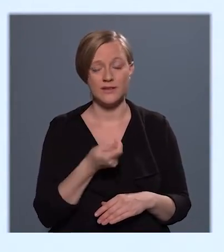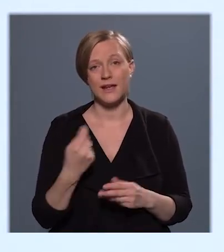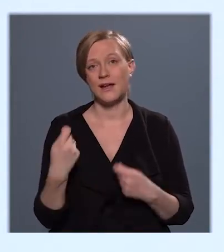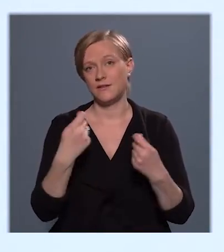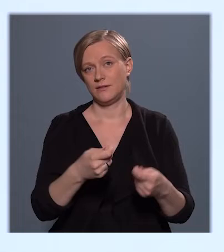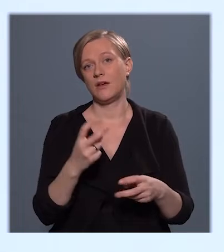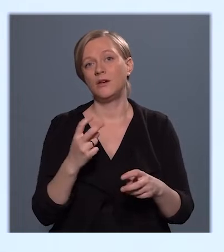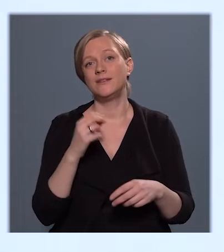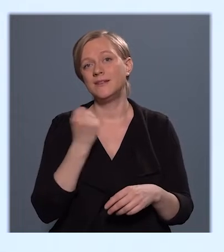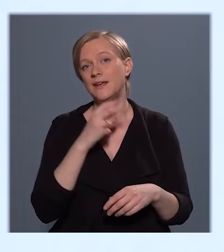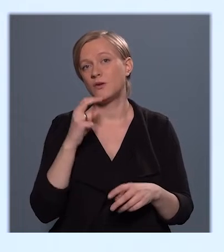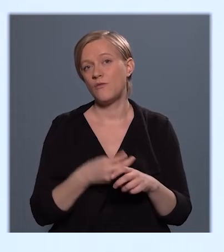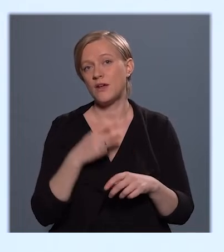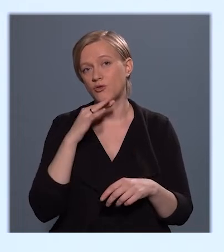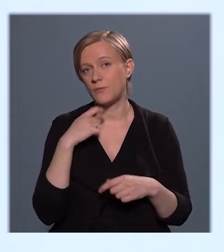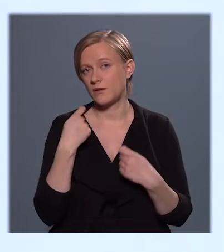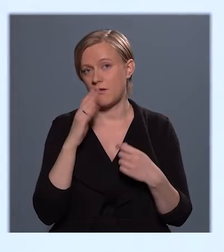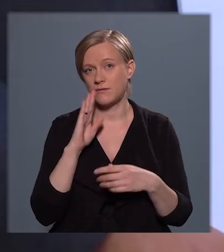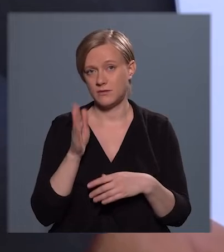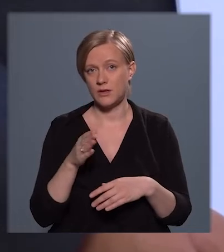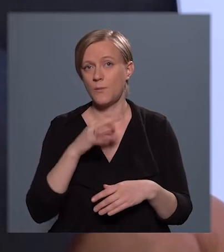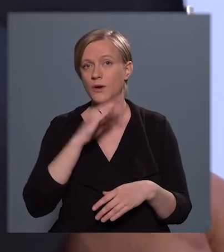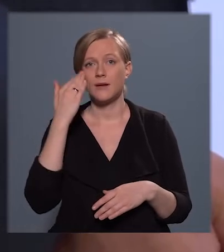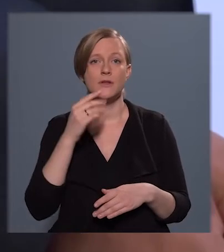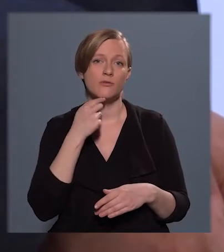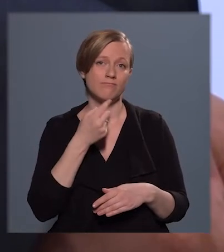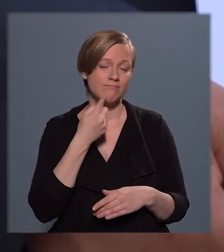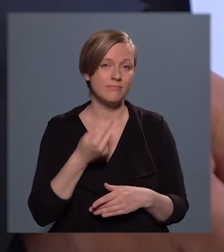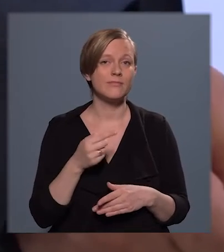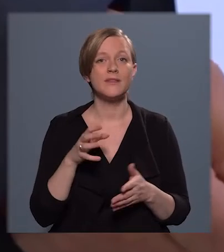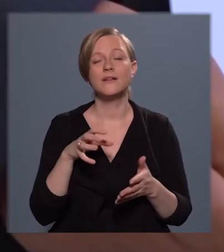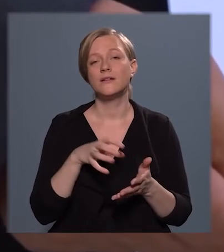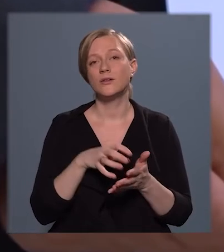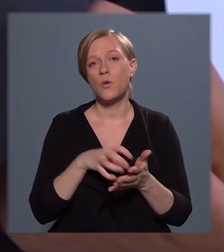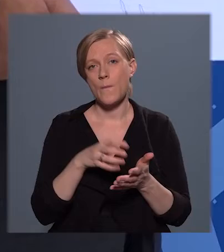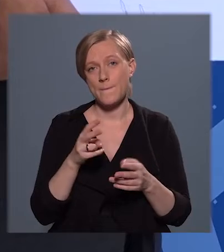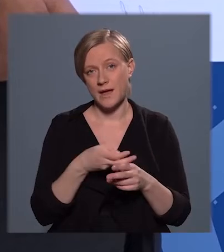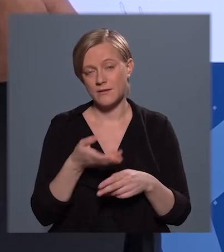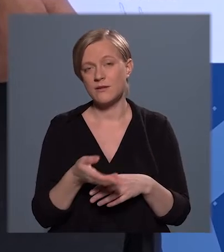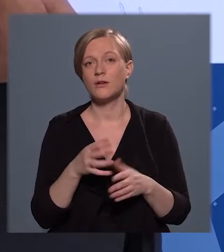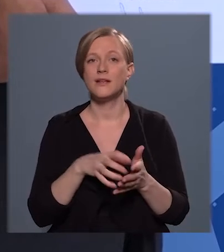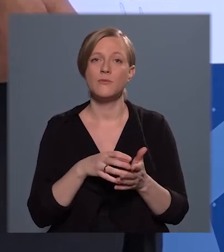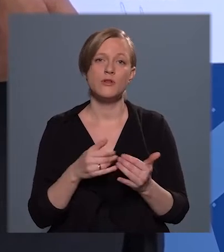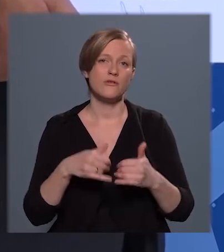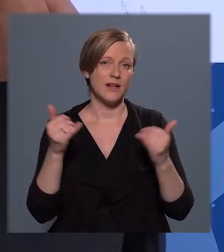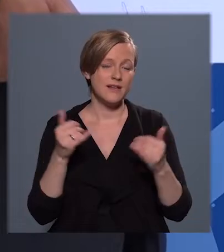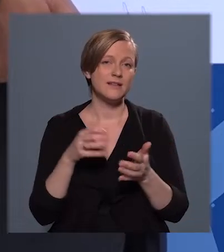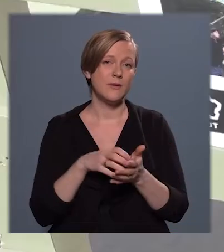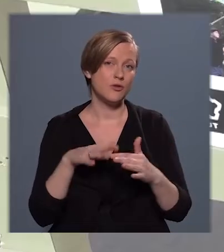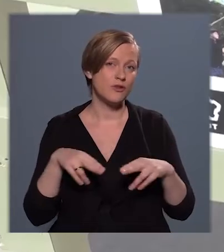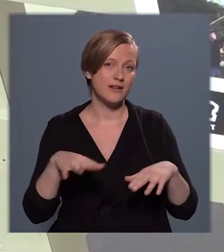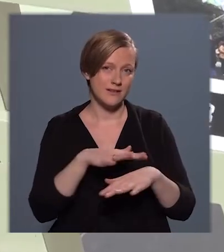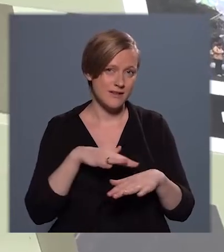Róbert Antalnak. A polgármester kitért arra is, hogy Kőbánya a településfejlesztésben, illetve a településrendezésben